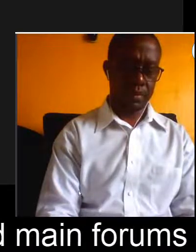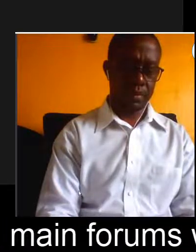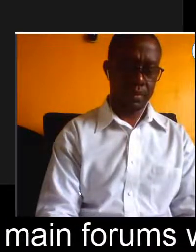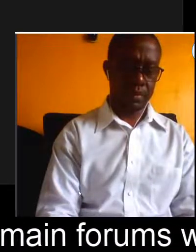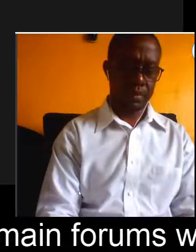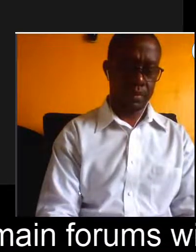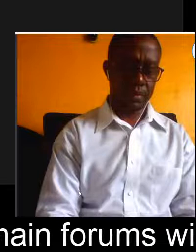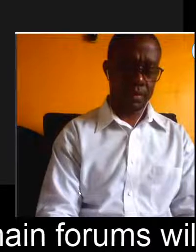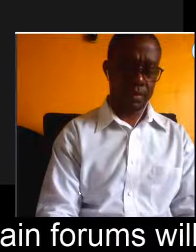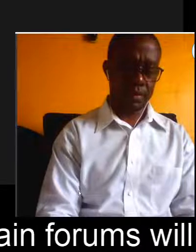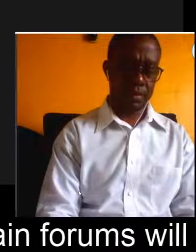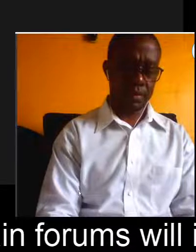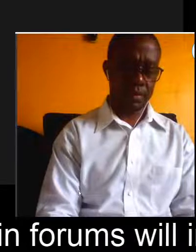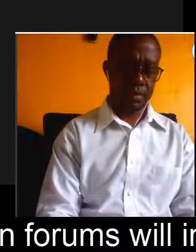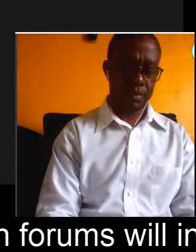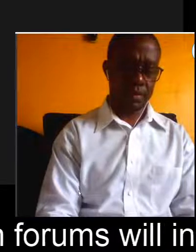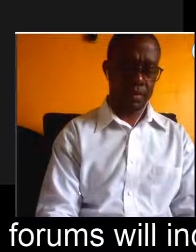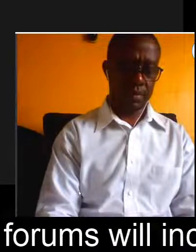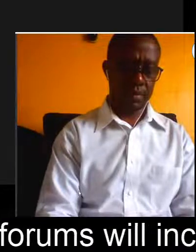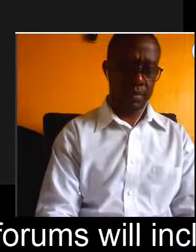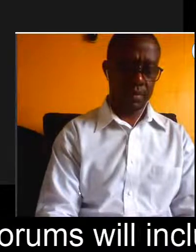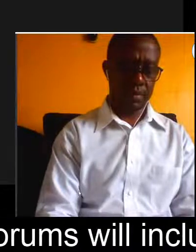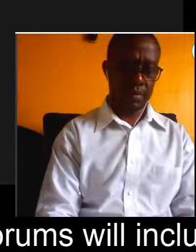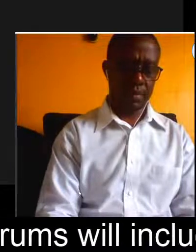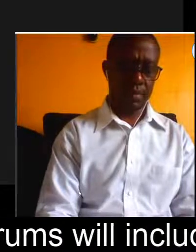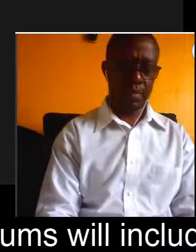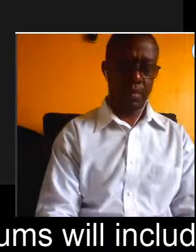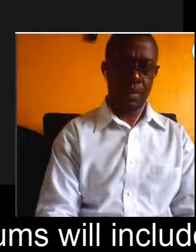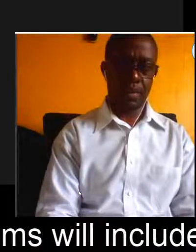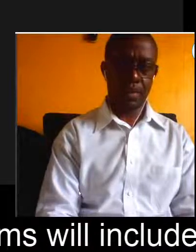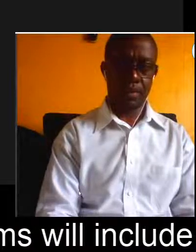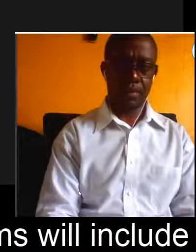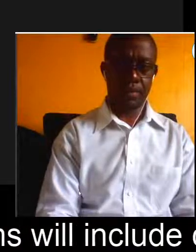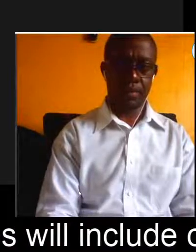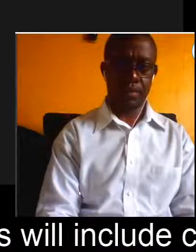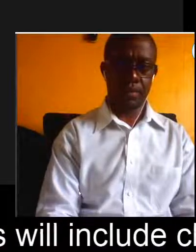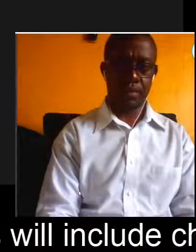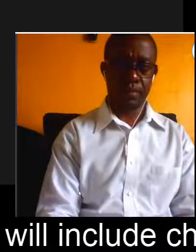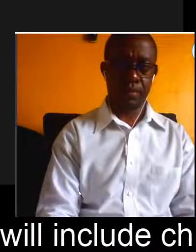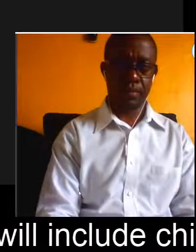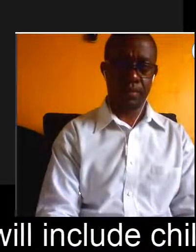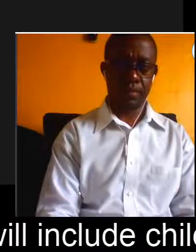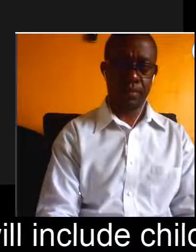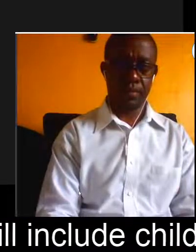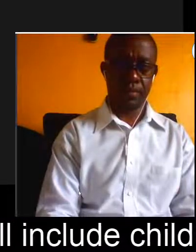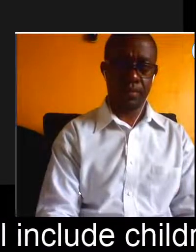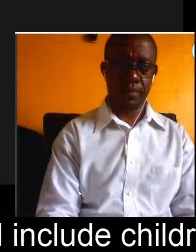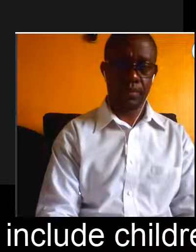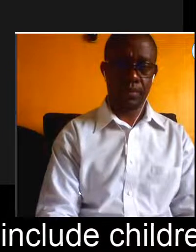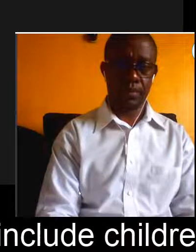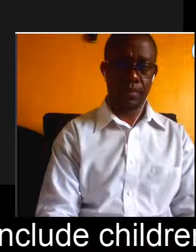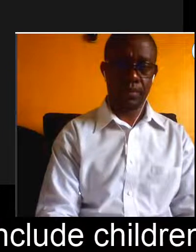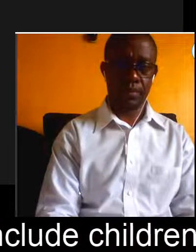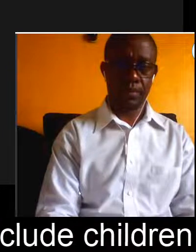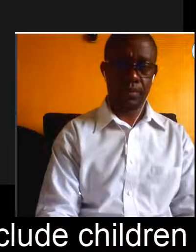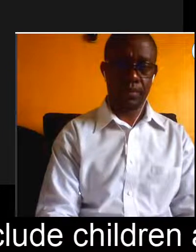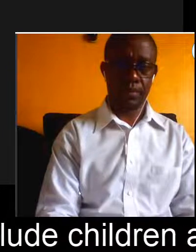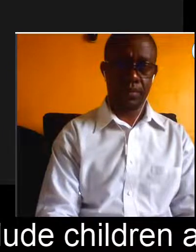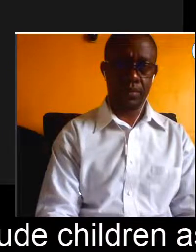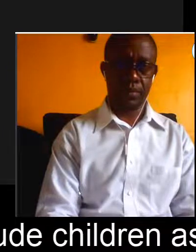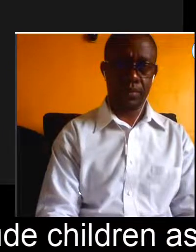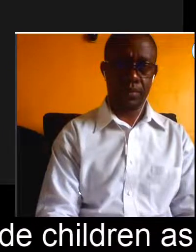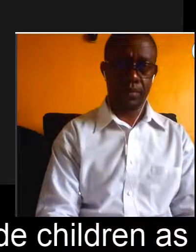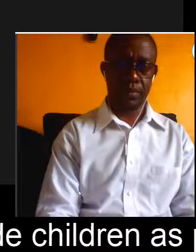pour l'enseignement primaire, et également des soins au niveau des enfants de moins de 5 ans, ainsi